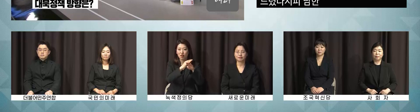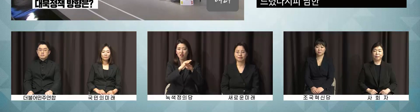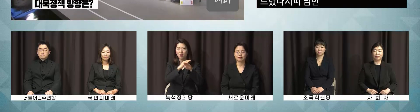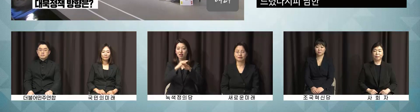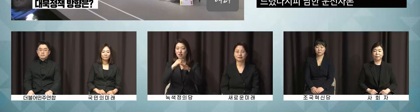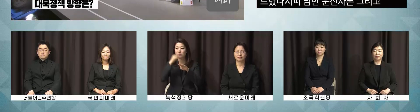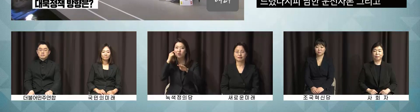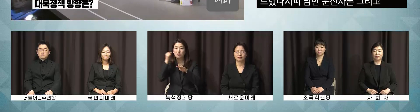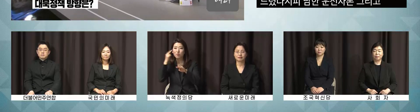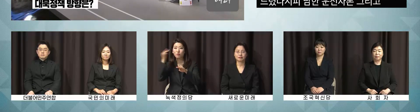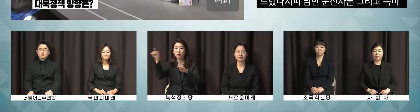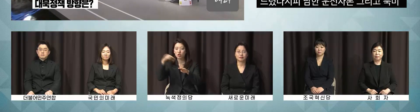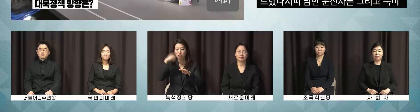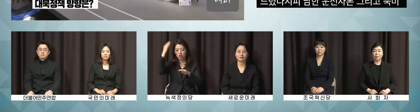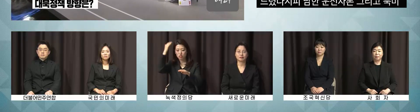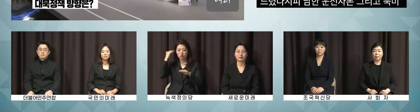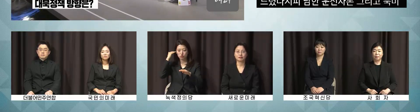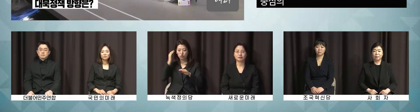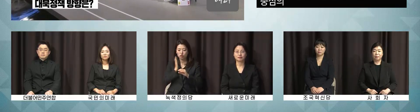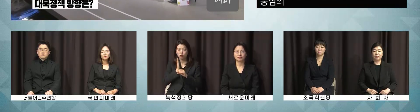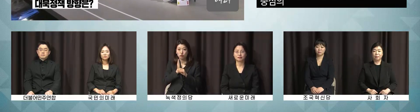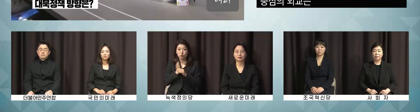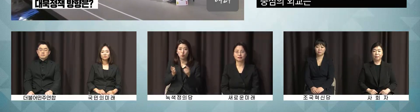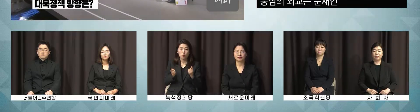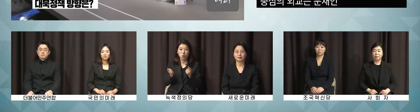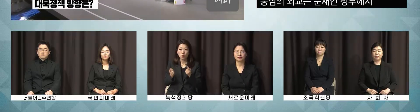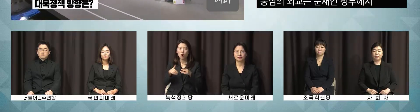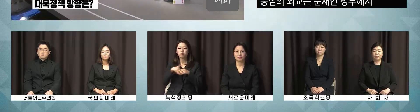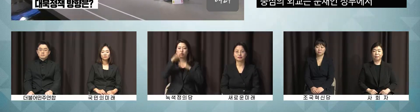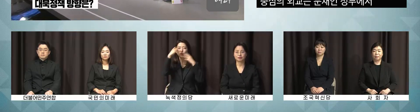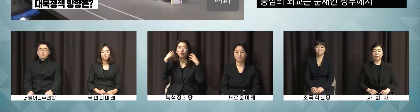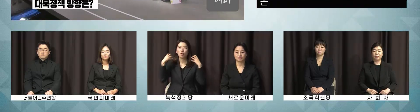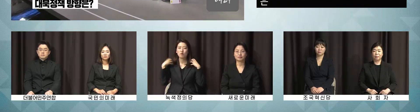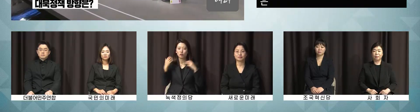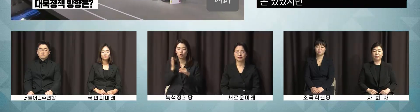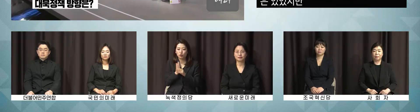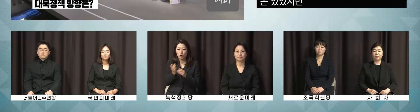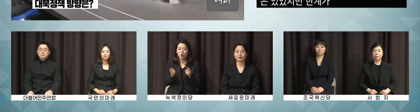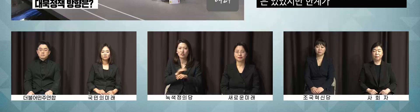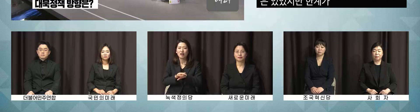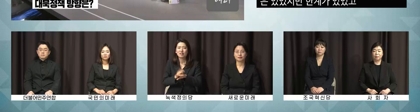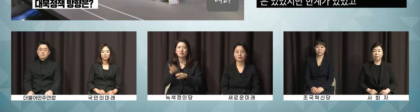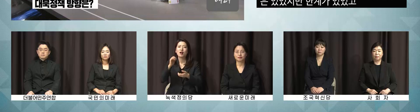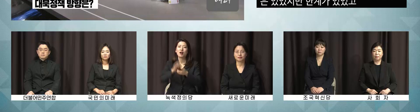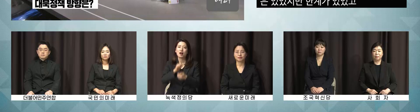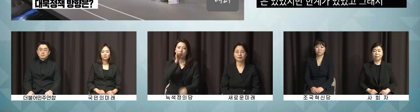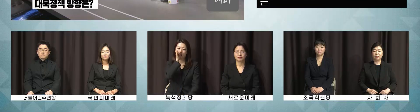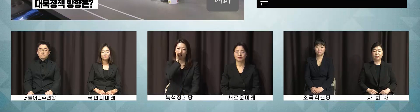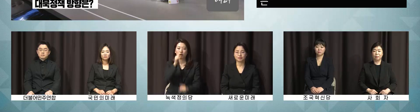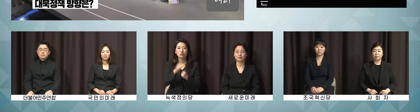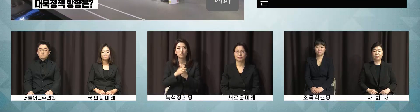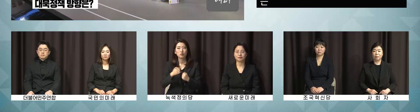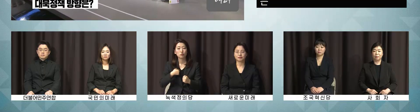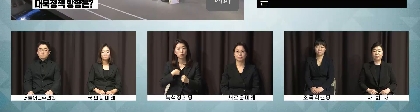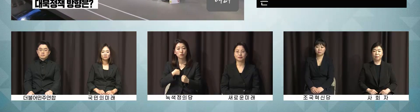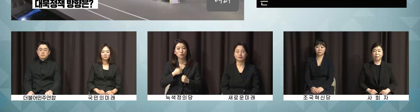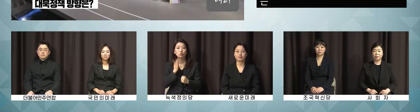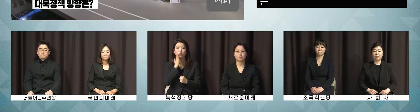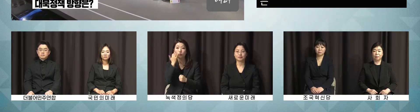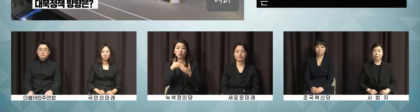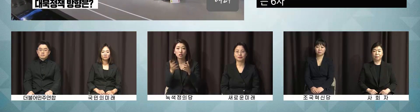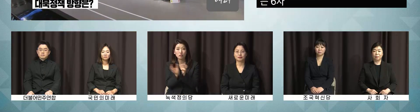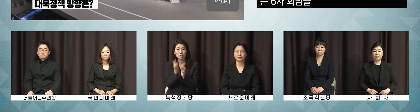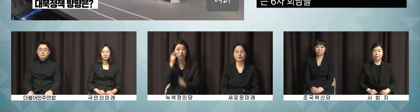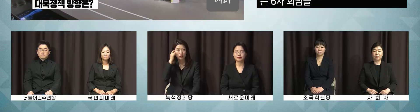북미 중심의 외교는 문재인 정부에서 진정성은 있었지만 한계가 있었고 그래서 저희는 육자회담 틀을 복원하자는 제안을 드리고